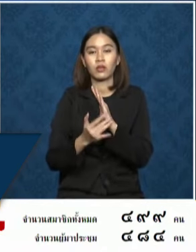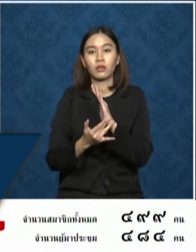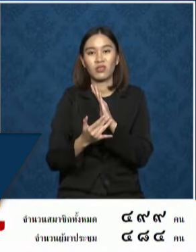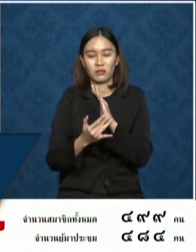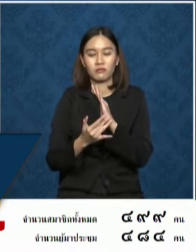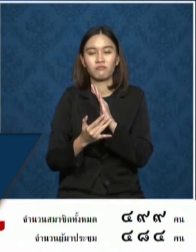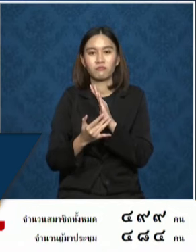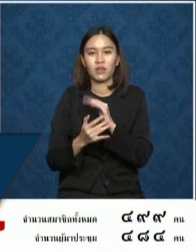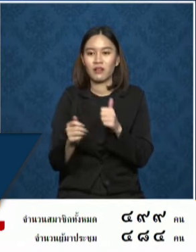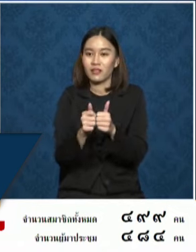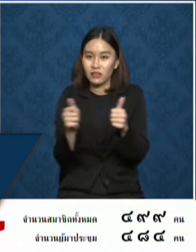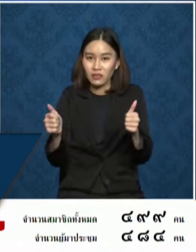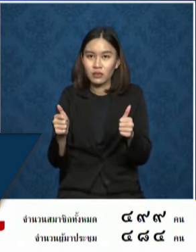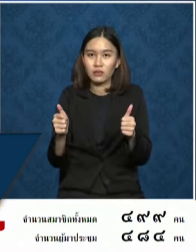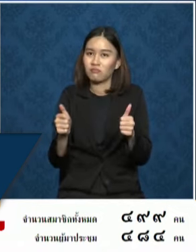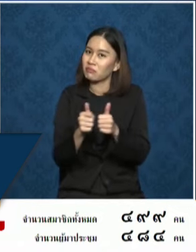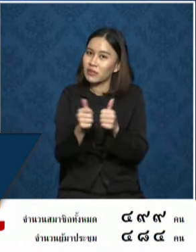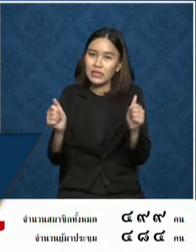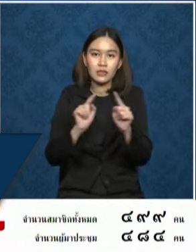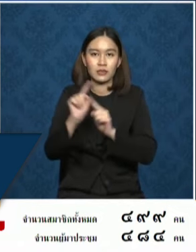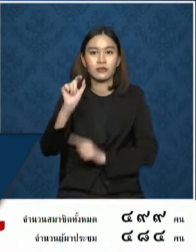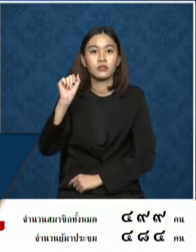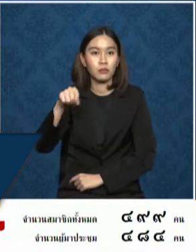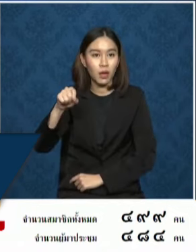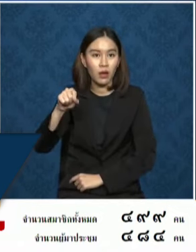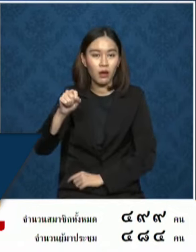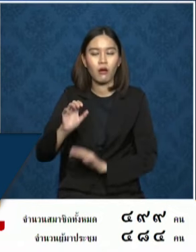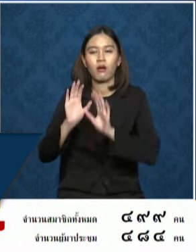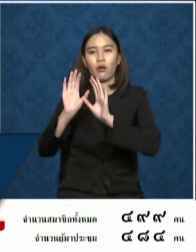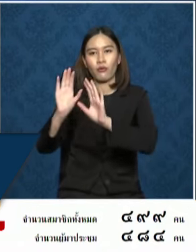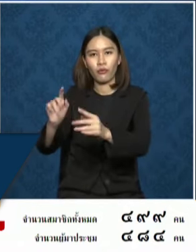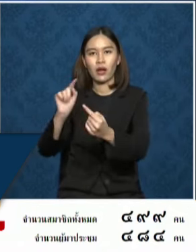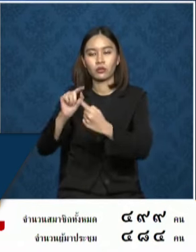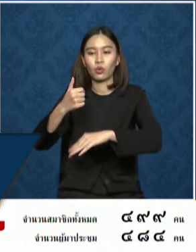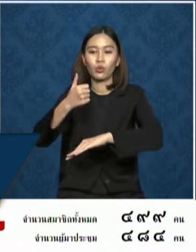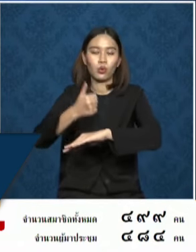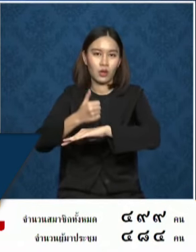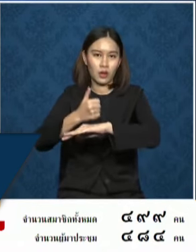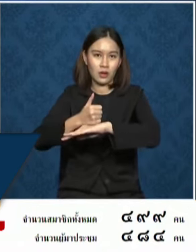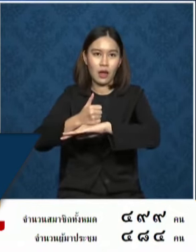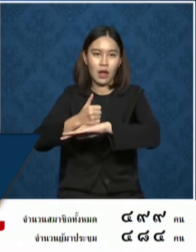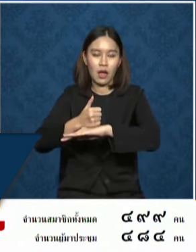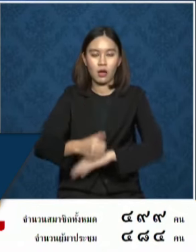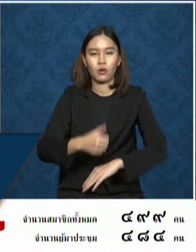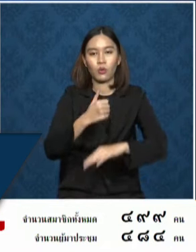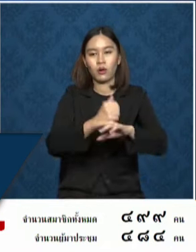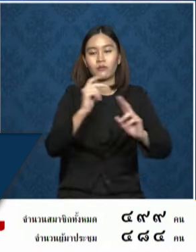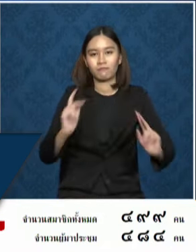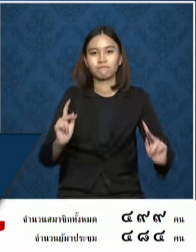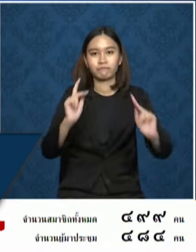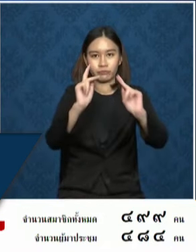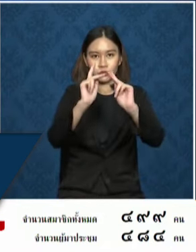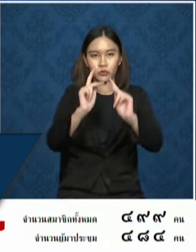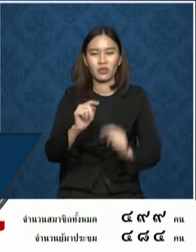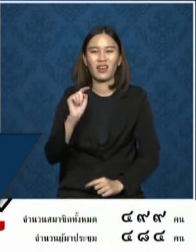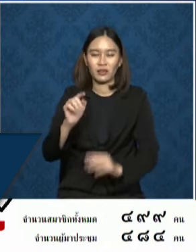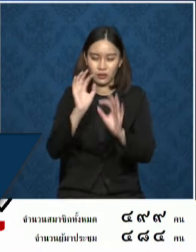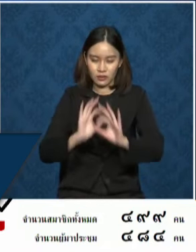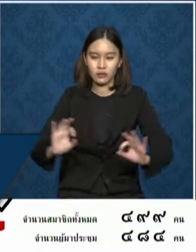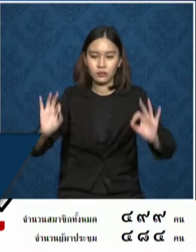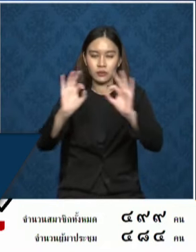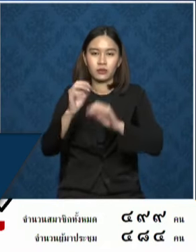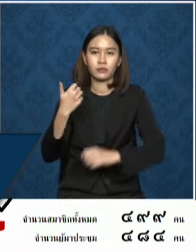เราดีที่สุดแล้วใช่ไหครับขอฝากถึงท่านอธิบดีนะครับท่านรัฐมนตรีด้วยครับเรื่องนี้สำคัญ